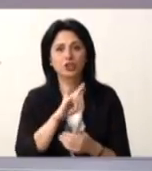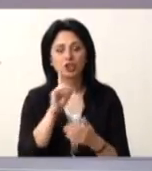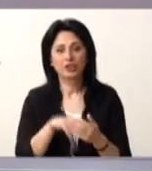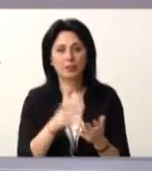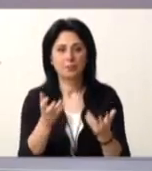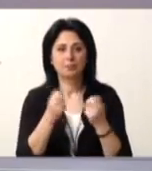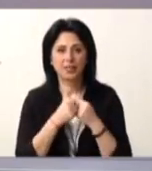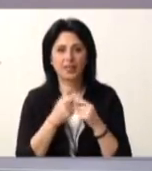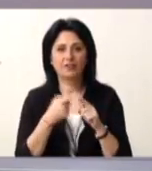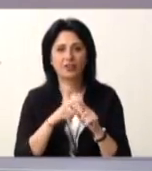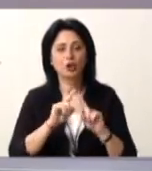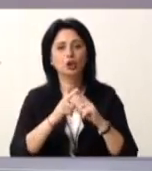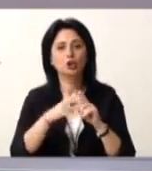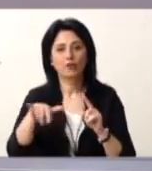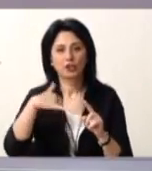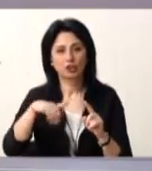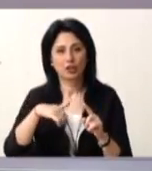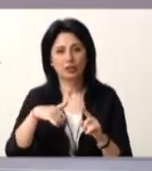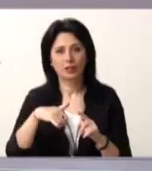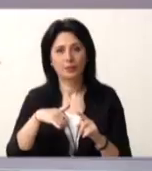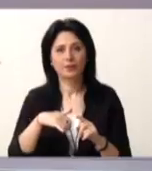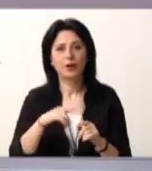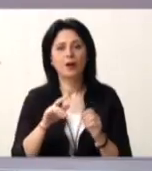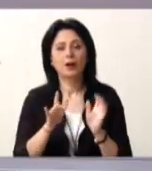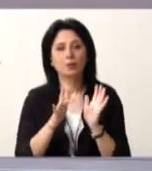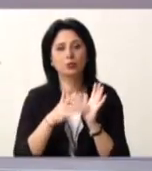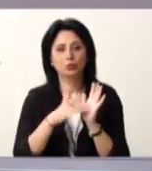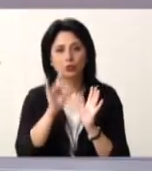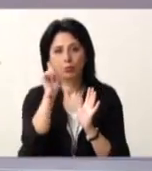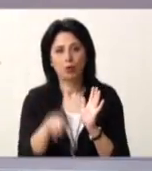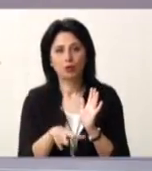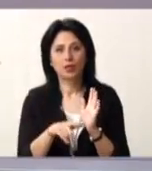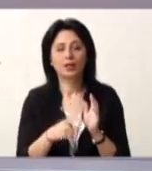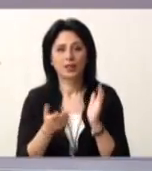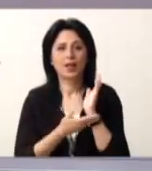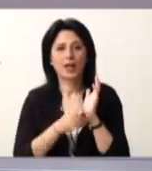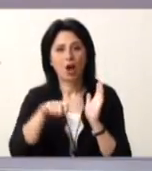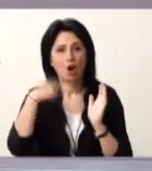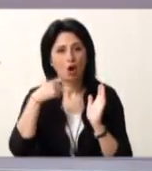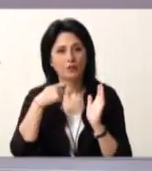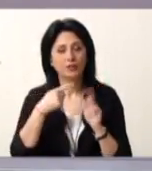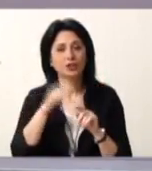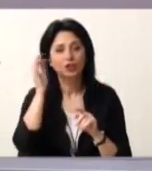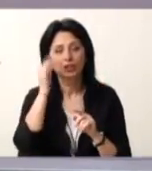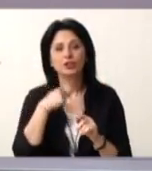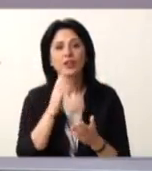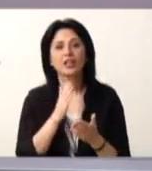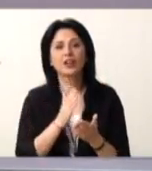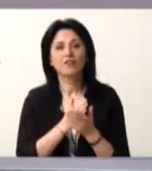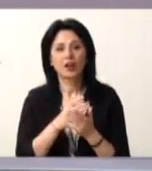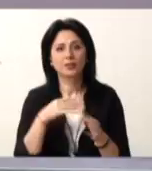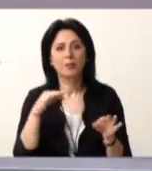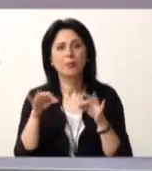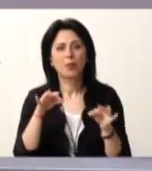შეკითხვაზე, მიიღებს ქსოვილის ჩანთას, მინის ბოთლს და ხის კოვს. შეგახსენებთ, რომ ჩვენ ვართ